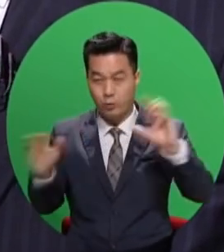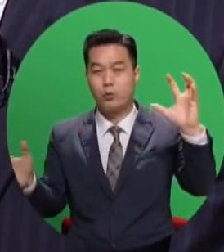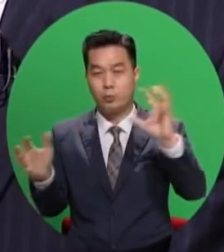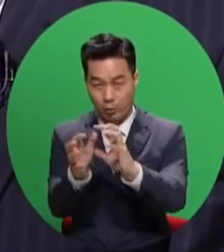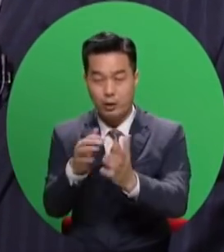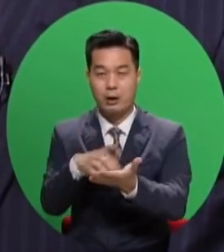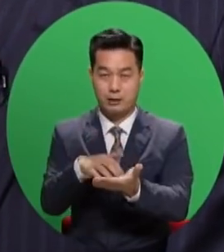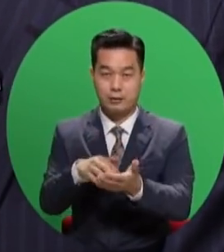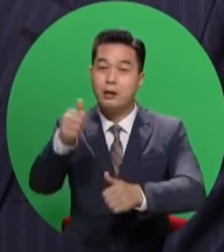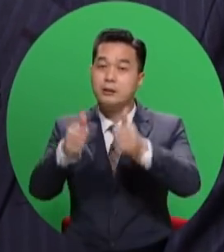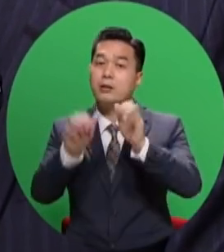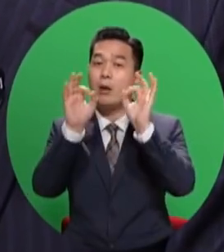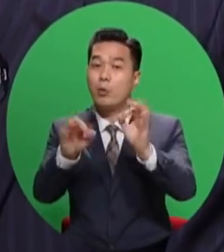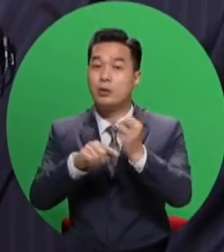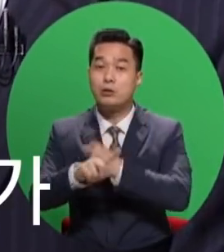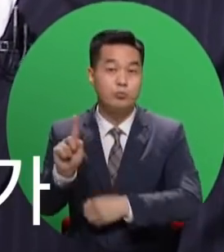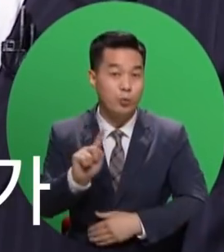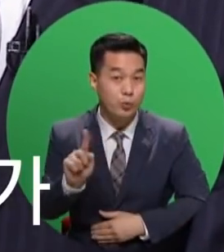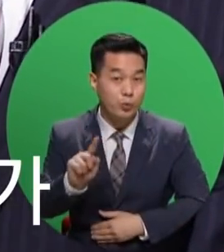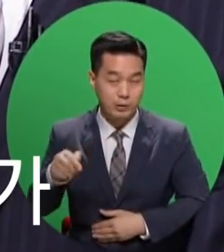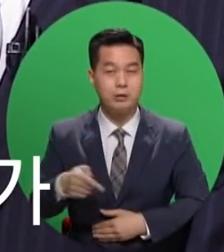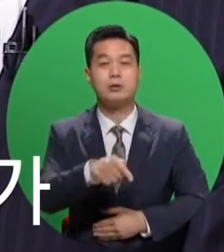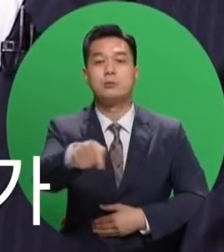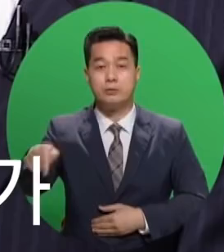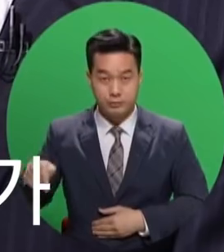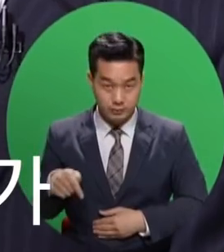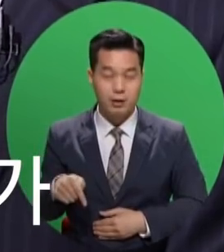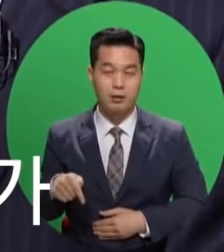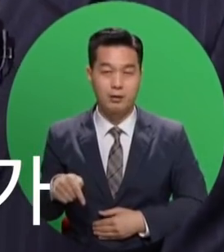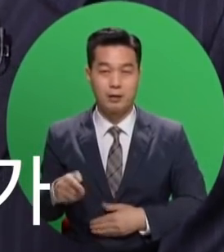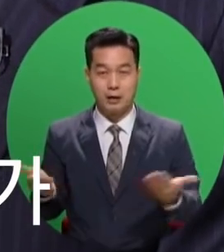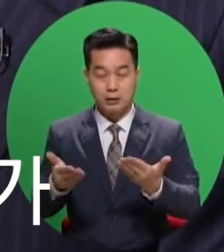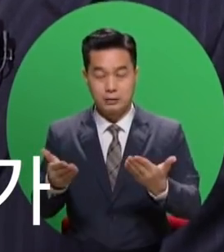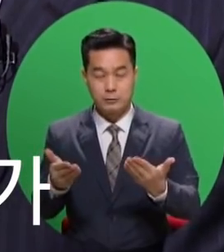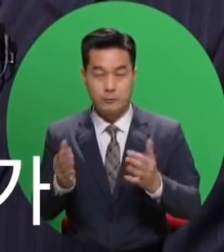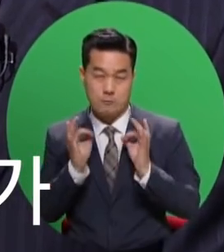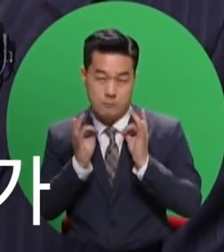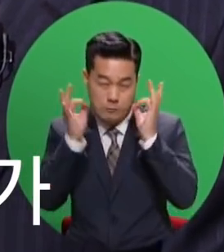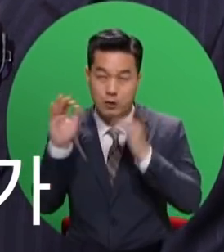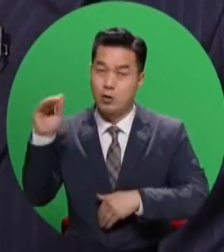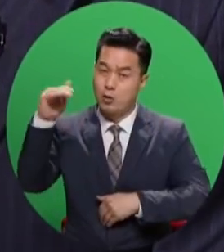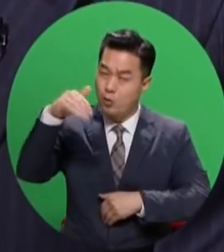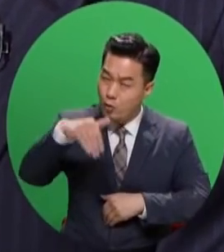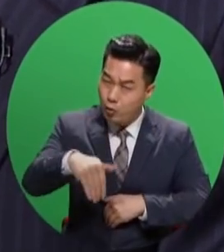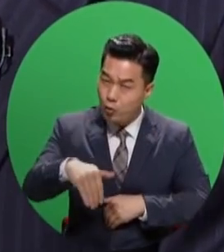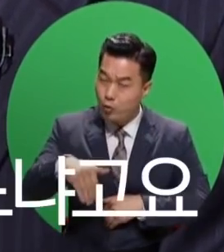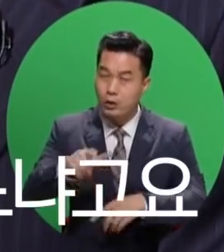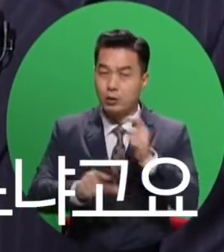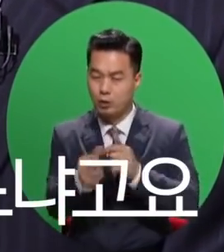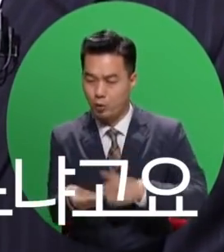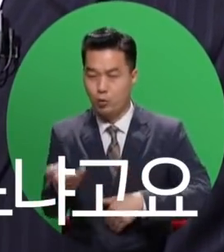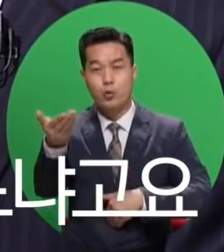이 실험을 하는 이유는 그 분들의 글로 여기 얼마나 감태 되는가 촉진 된 것에